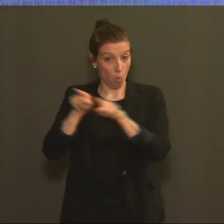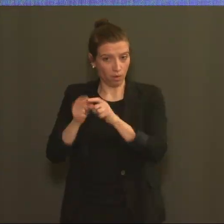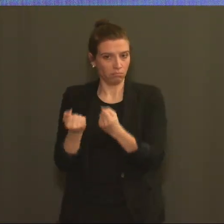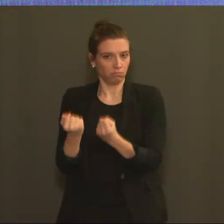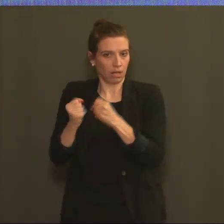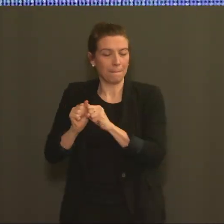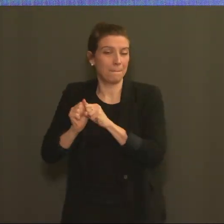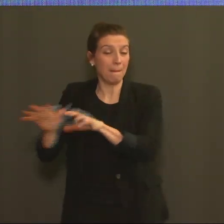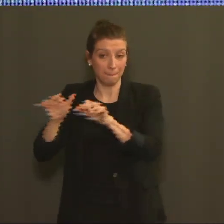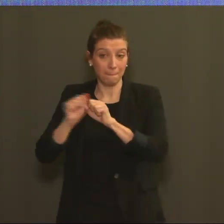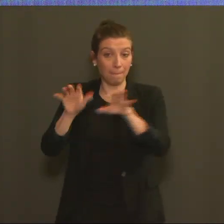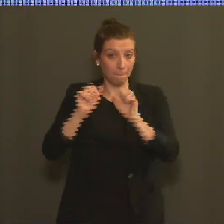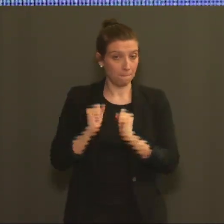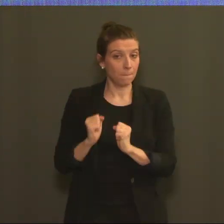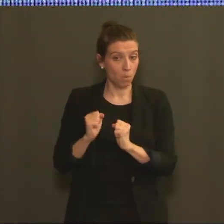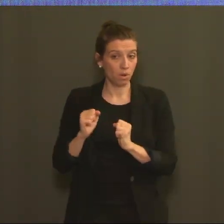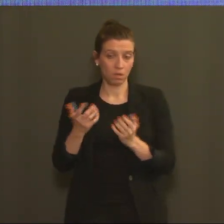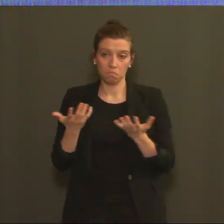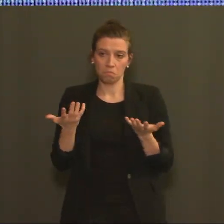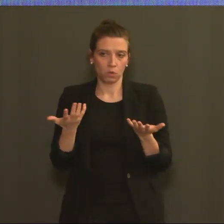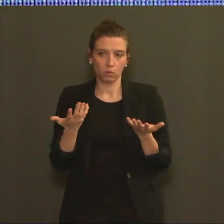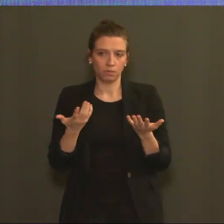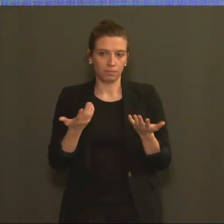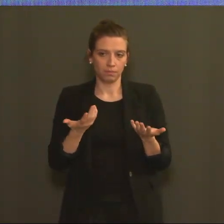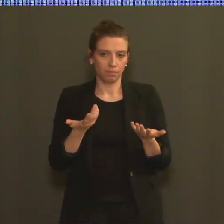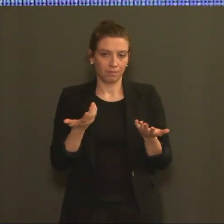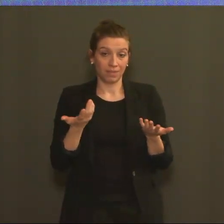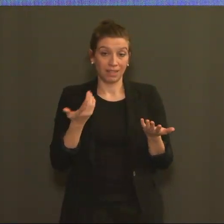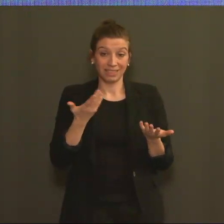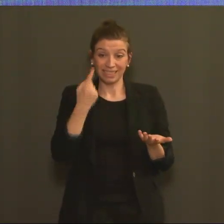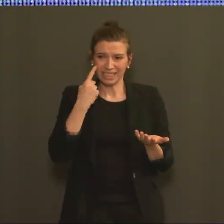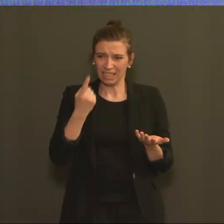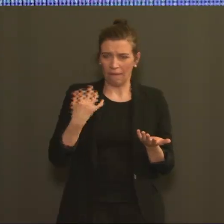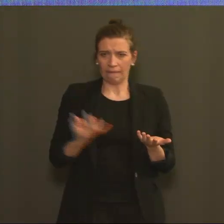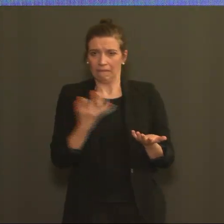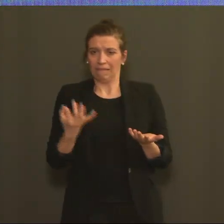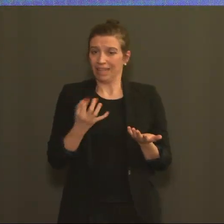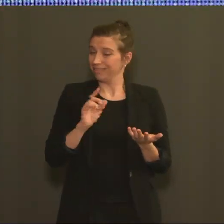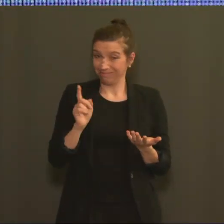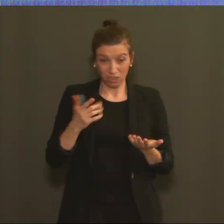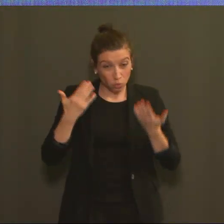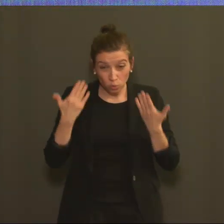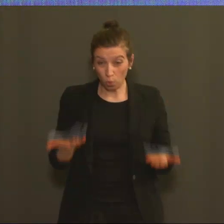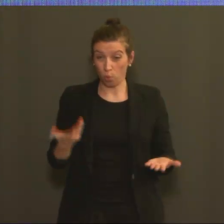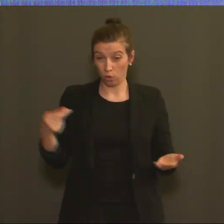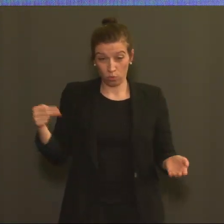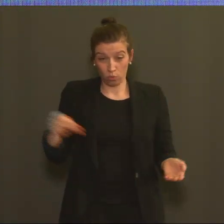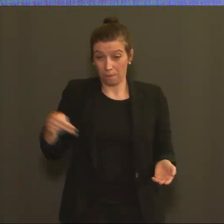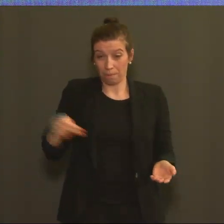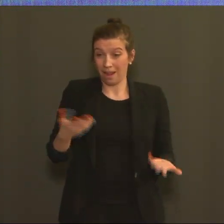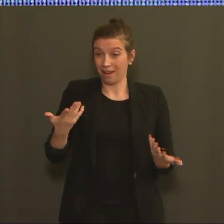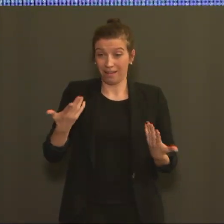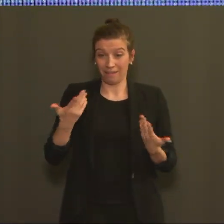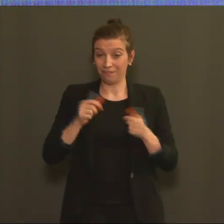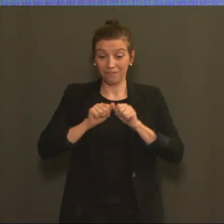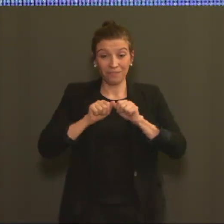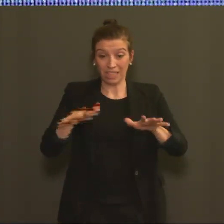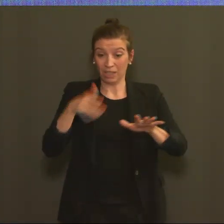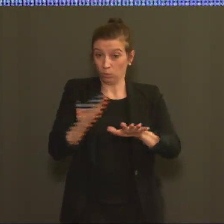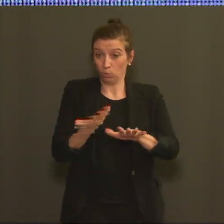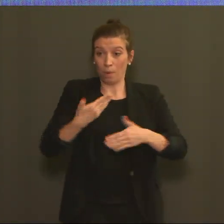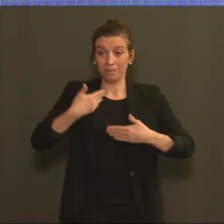virussen en vertegenwoordigen een normaal proces van competitie tussen varianten met de tijdelijke selectie